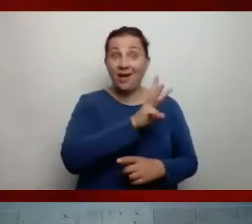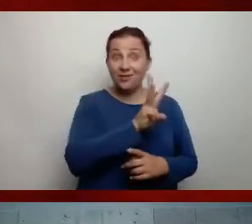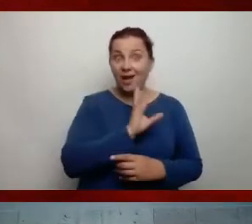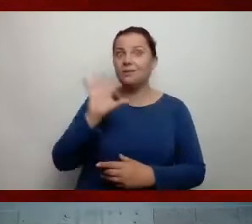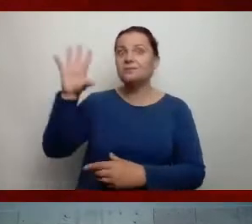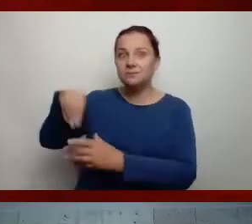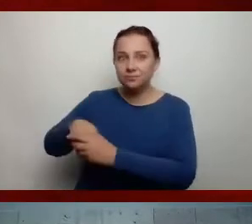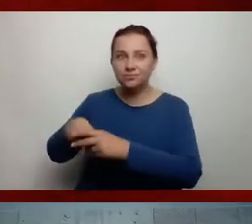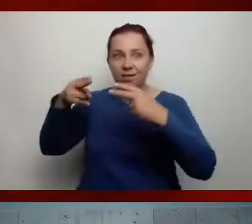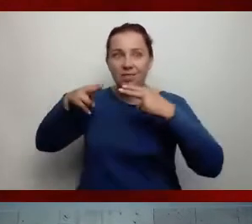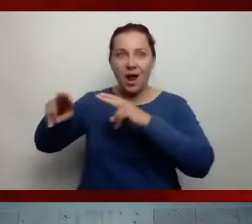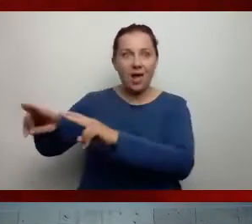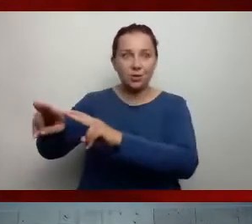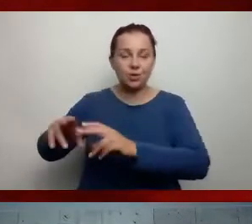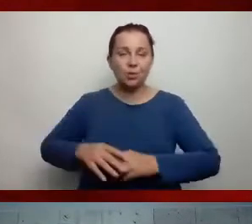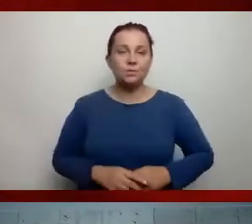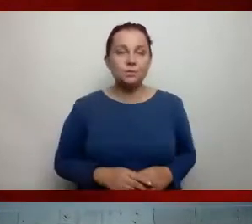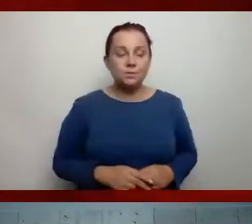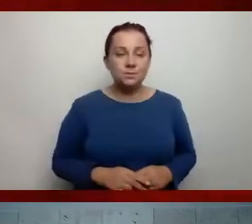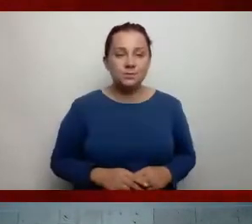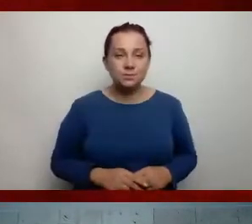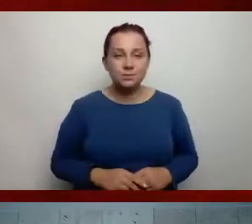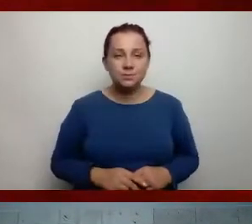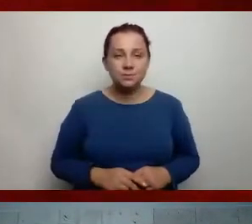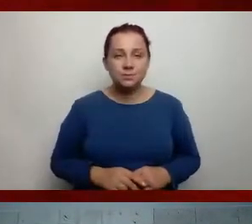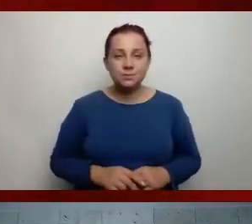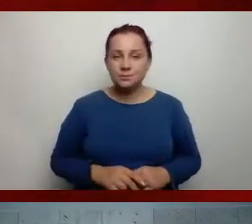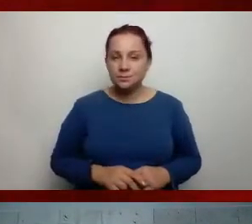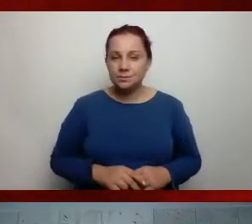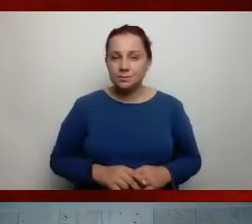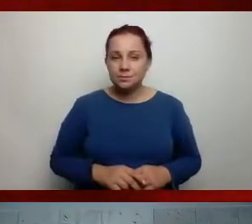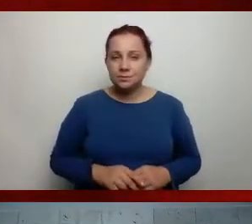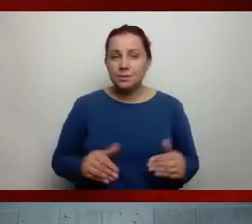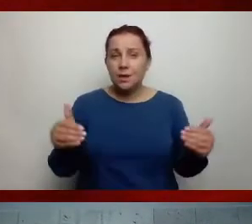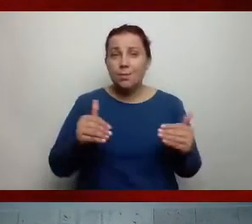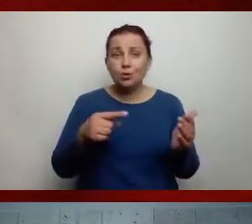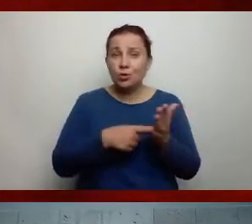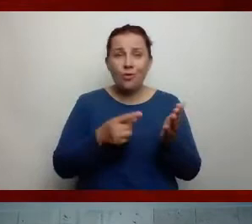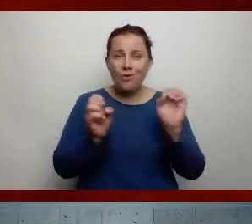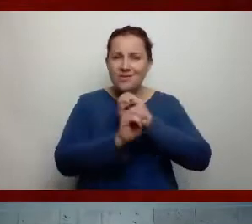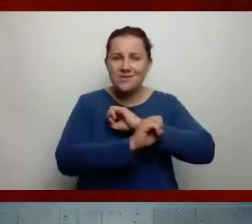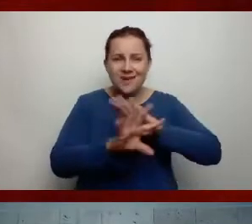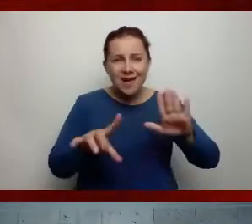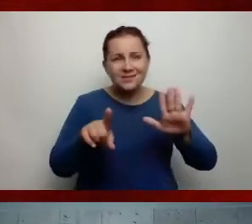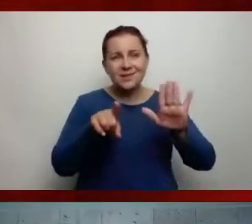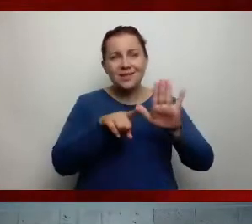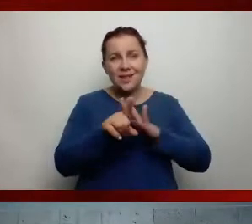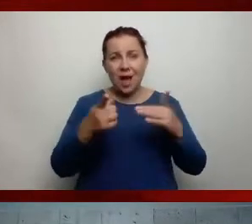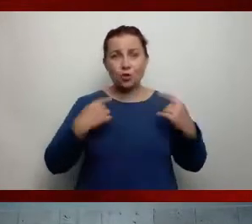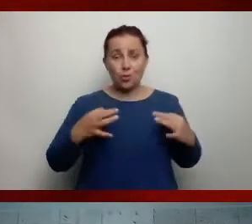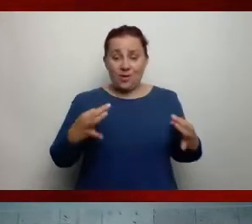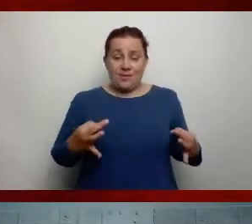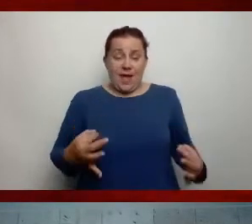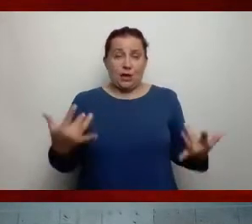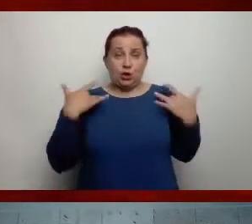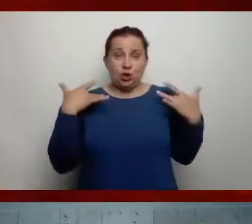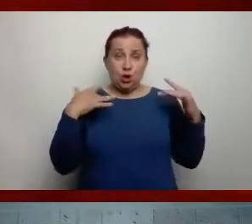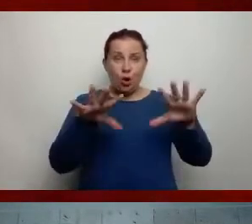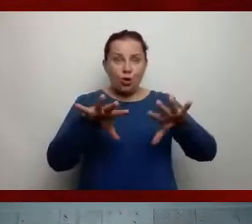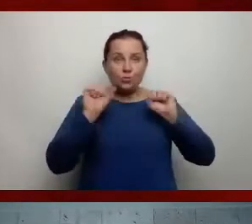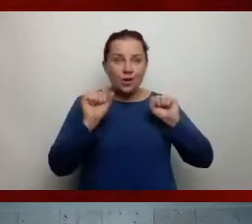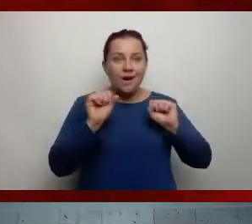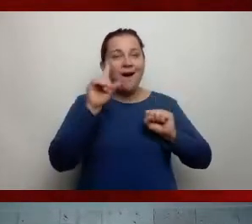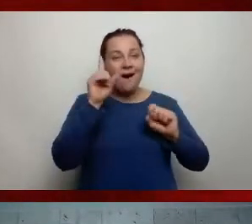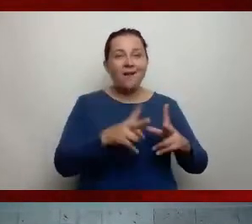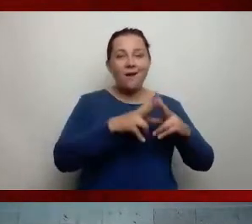bo tutaj może to tak nie jest jasne dla współczesnego odbiorcy, ale w czasach, kiedy